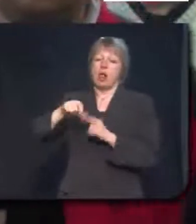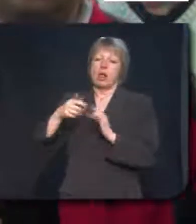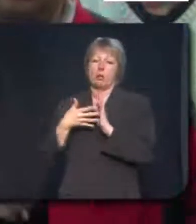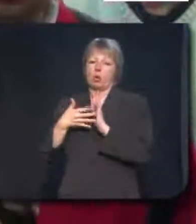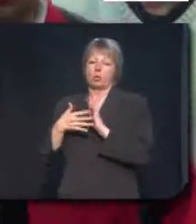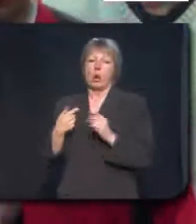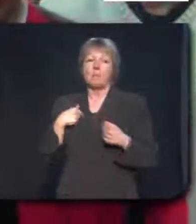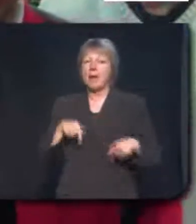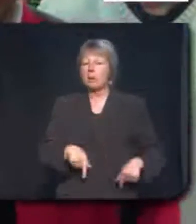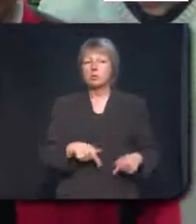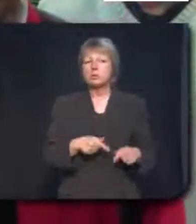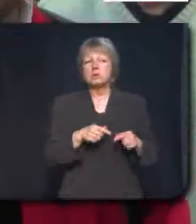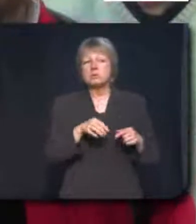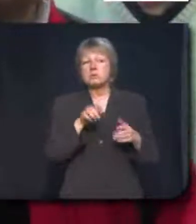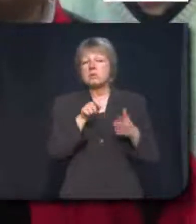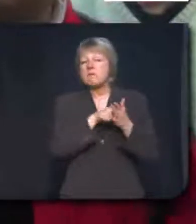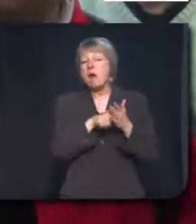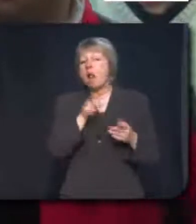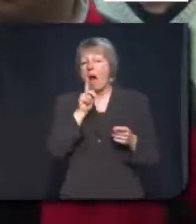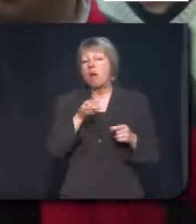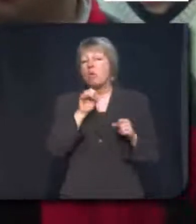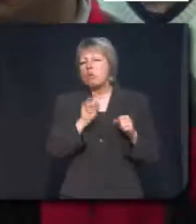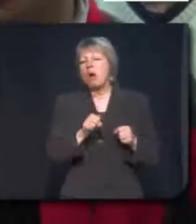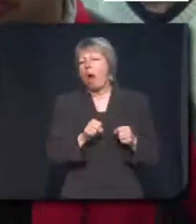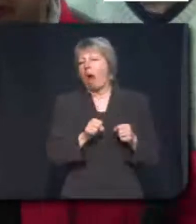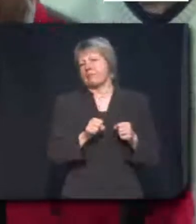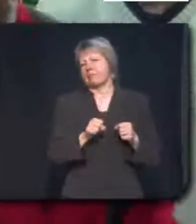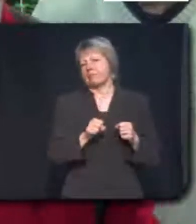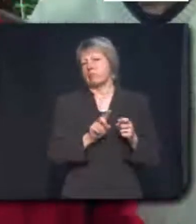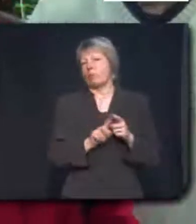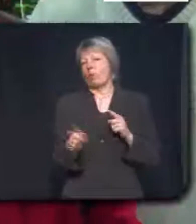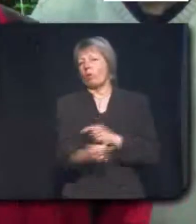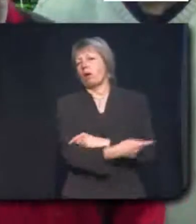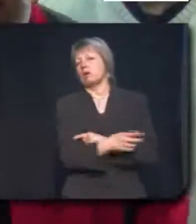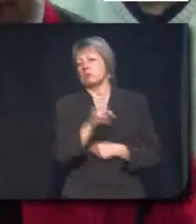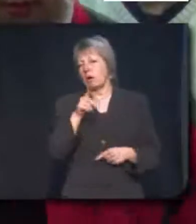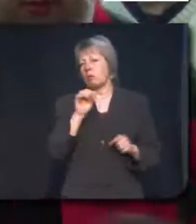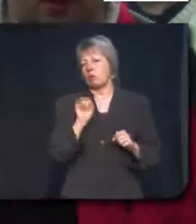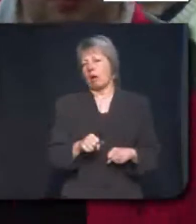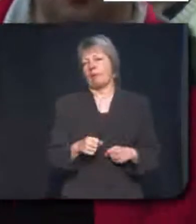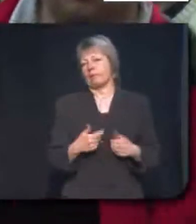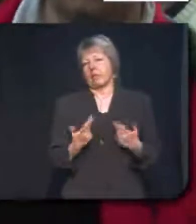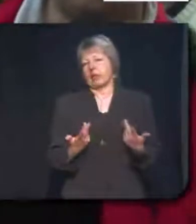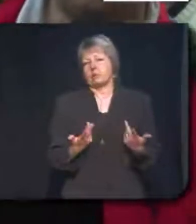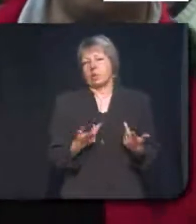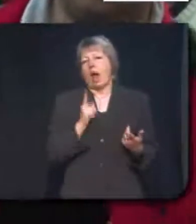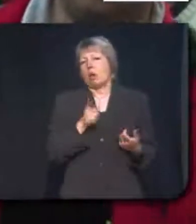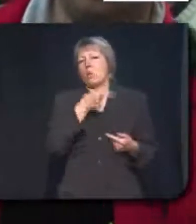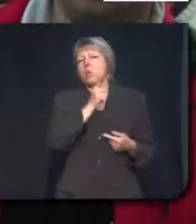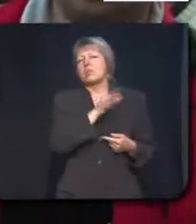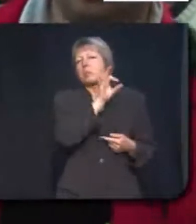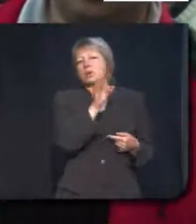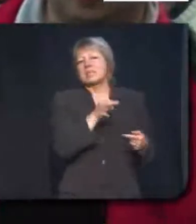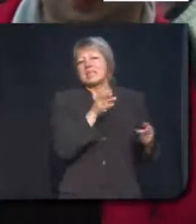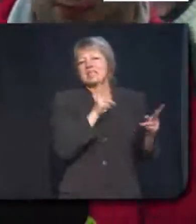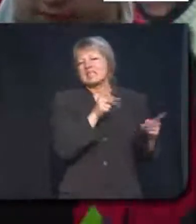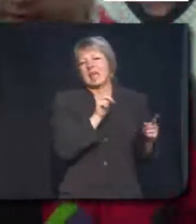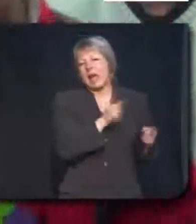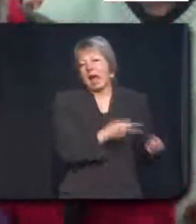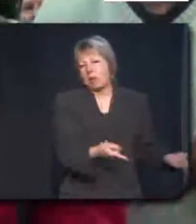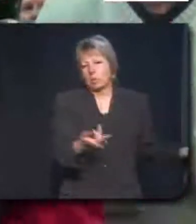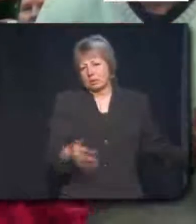machen sind auch nicht sicher da gibt's auch Manipulationsmöglichkeiten waren mir gerade das mit zwei Stimmzetteln gesehen das was wir hier haben ist sehr gut bitte mach das so vielen